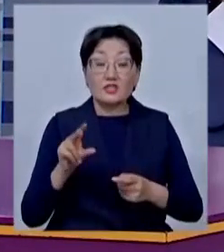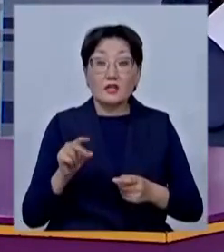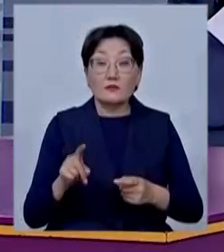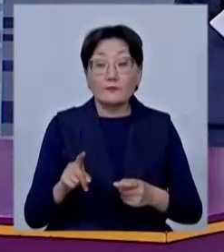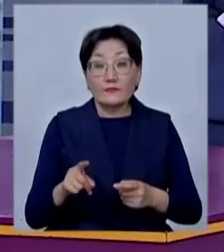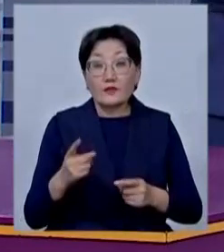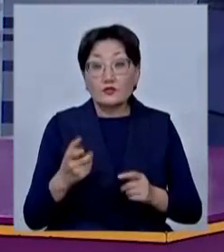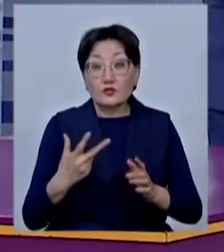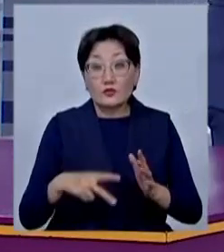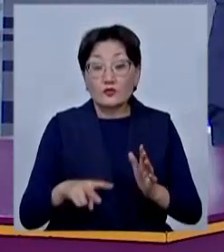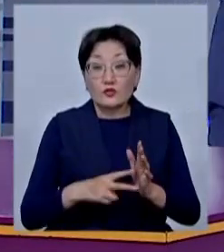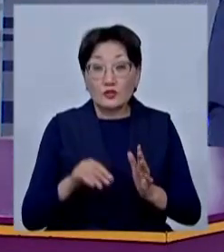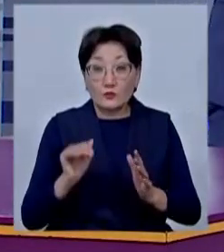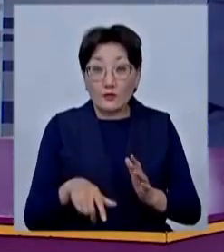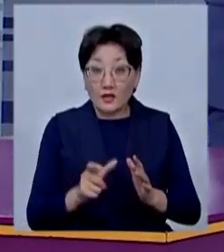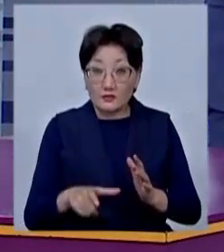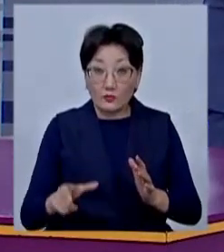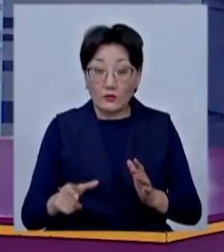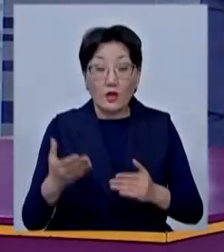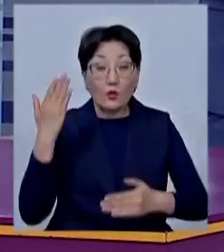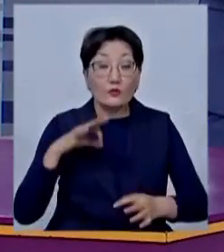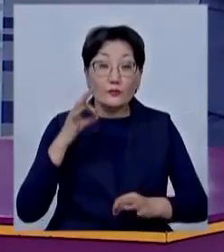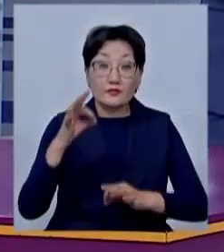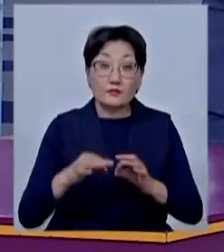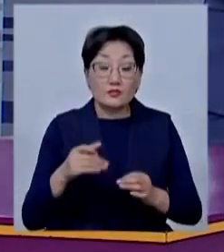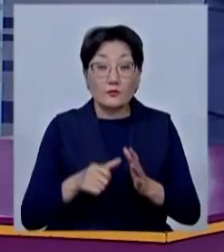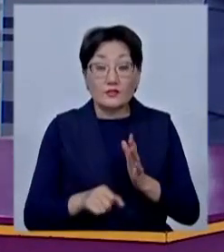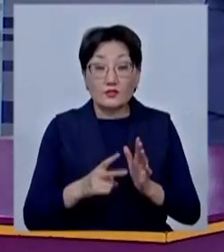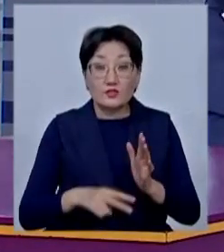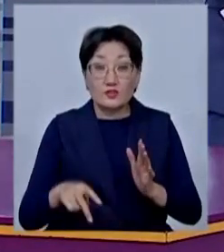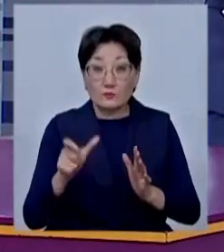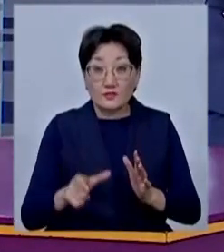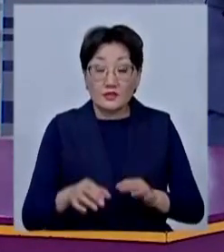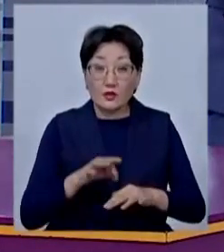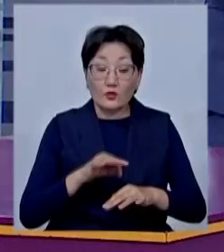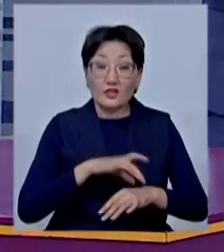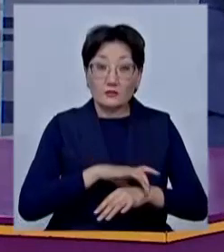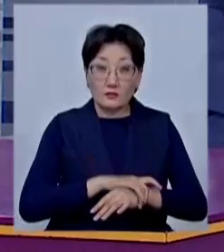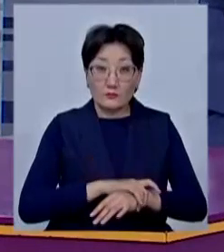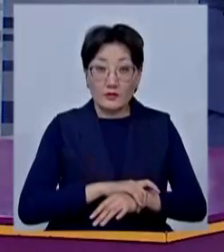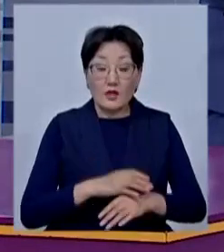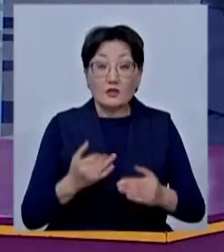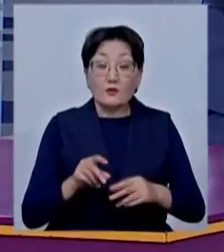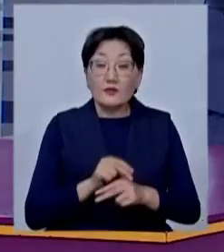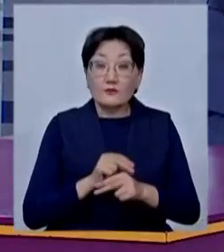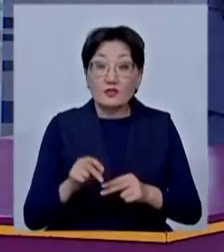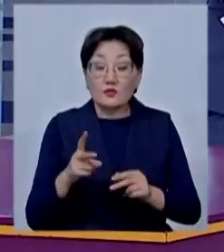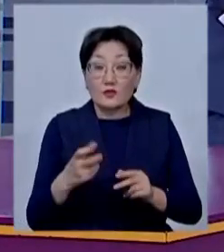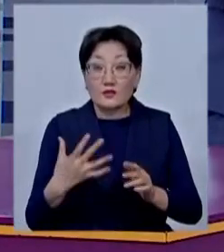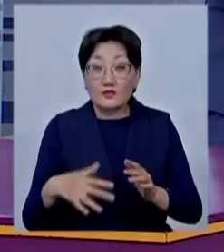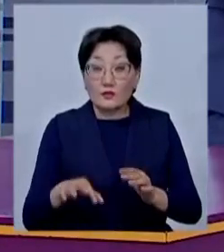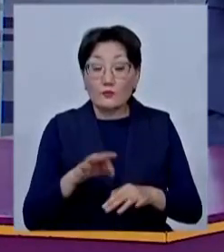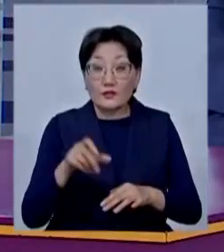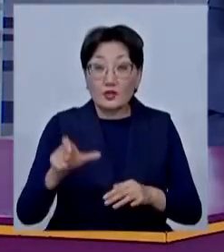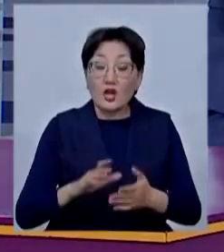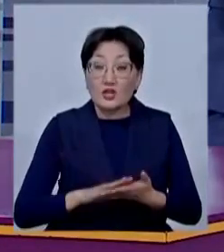жұқтырғандардың саны 137 мыңнан асты. Өткен тәулікте 670 адамнан вирус анықталған. Емделіп жатқан 250